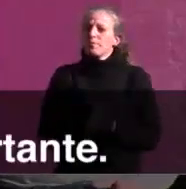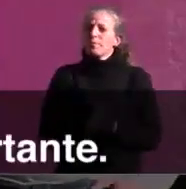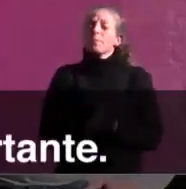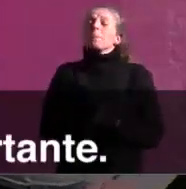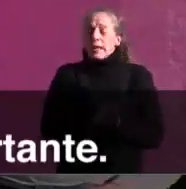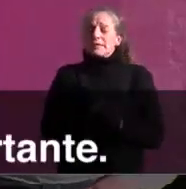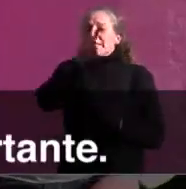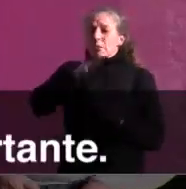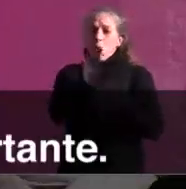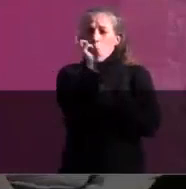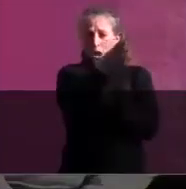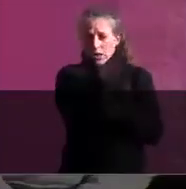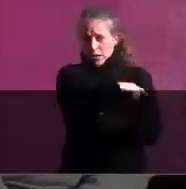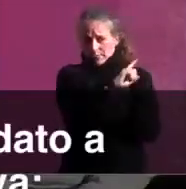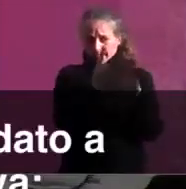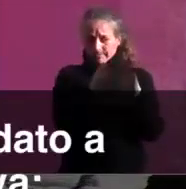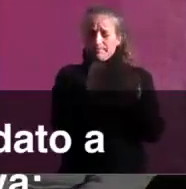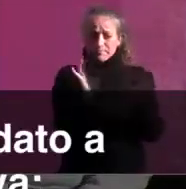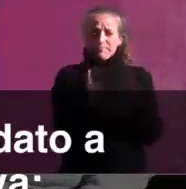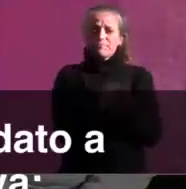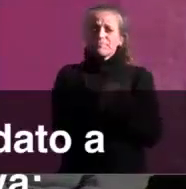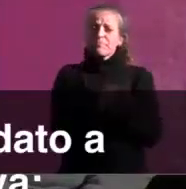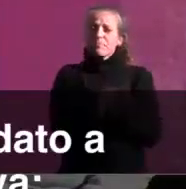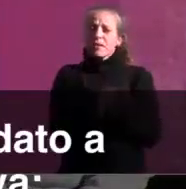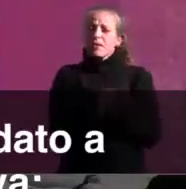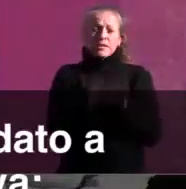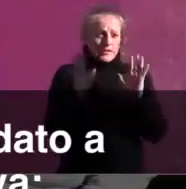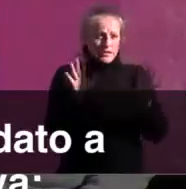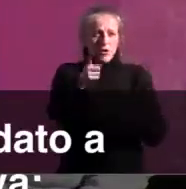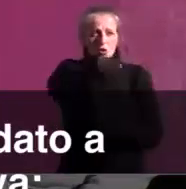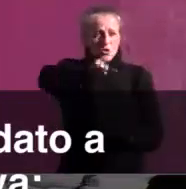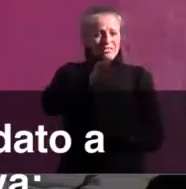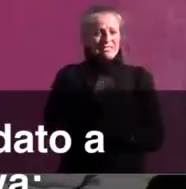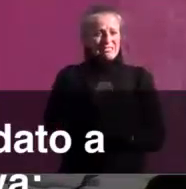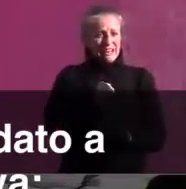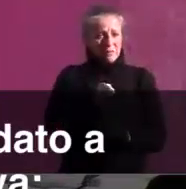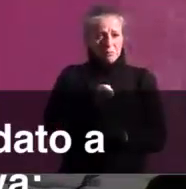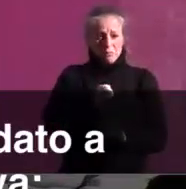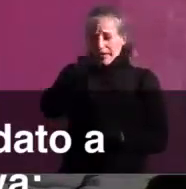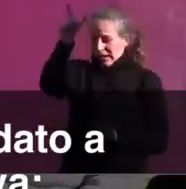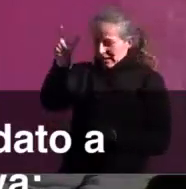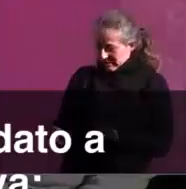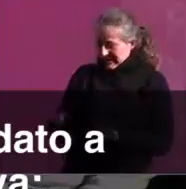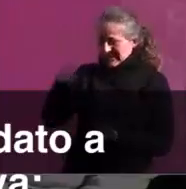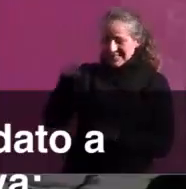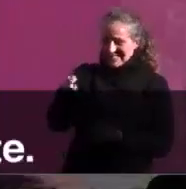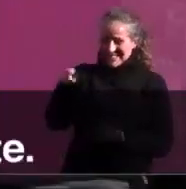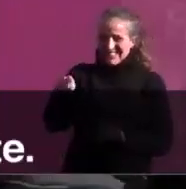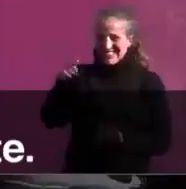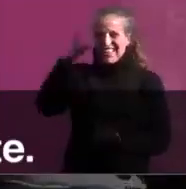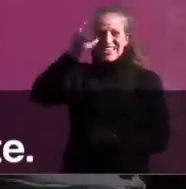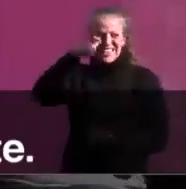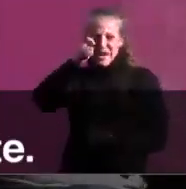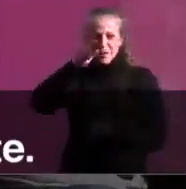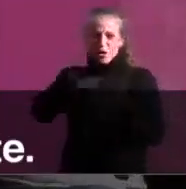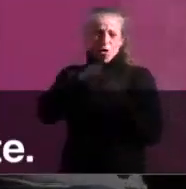un altre motiu també important. Tenim, sense cap mena de dubte, el millor candidat a president de la Generalitat de Catalunya, Xavi